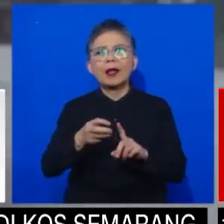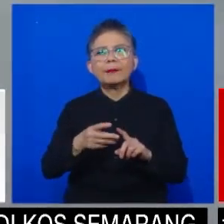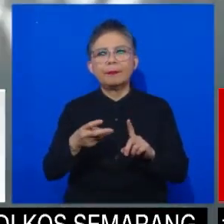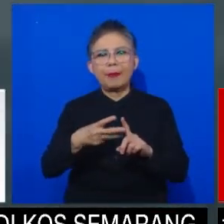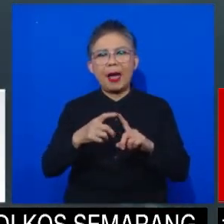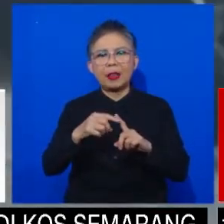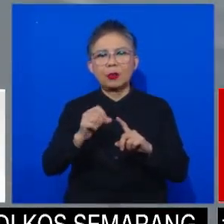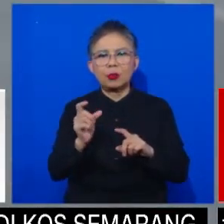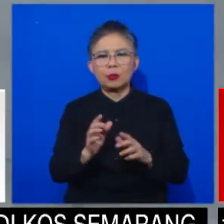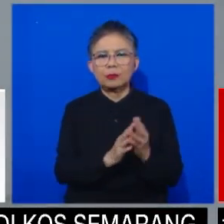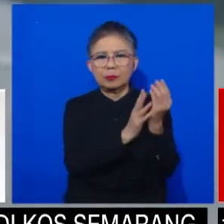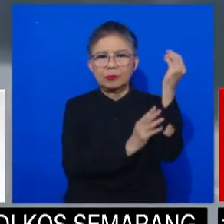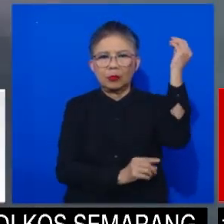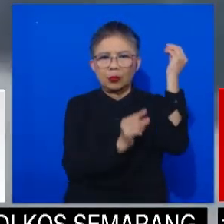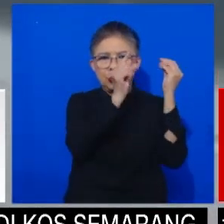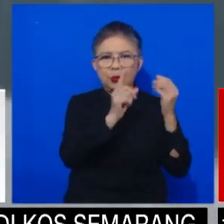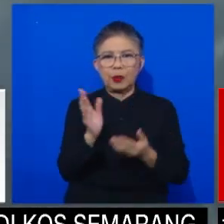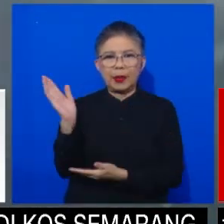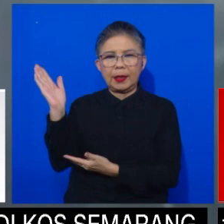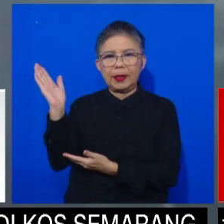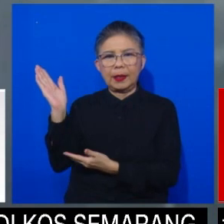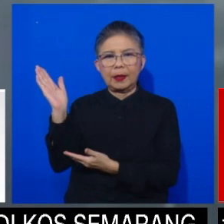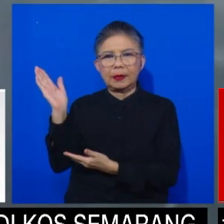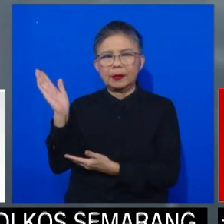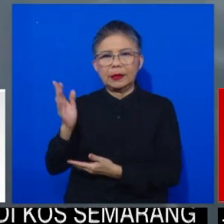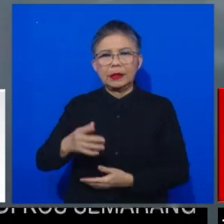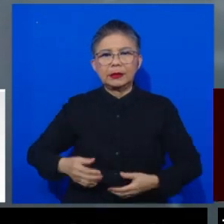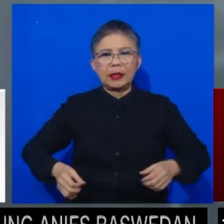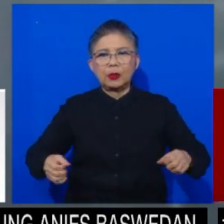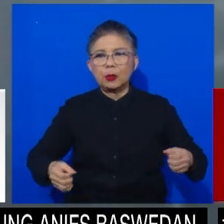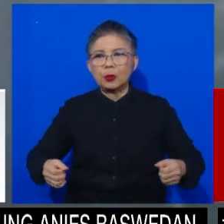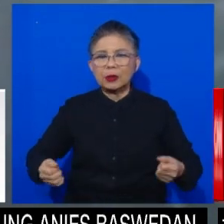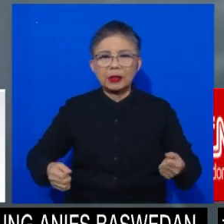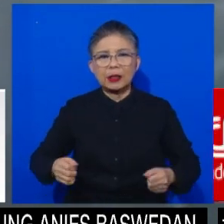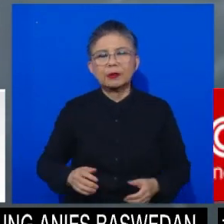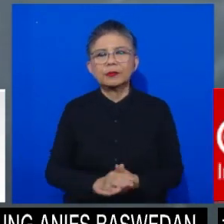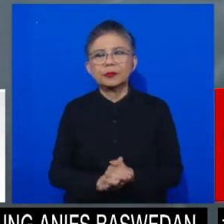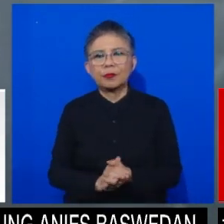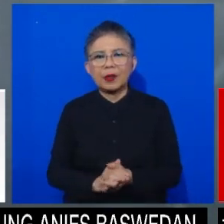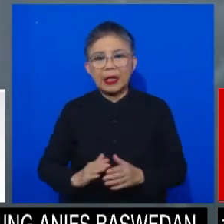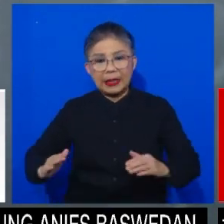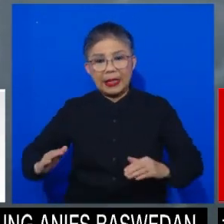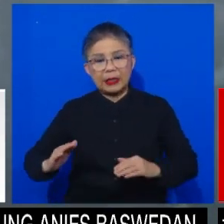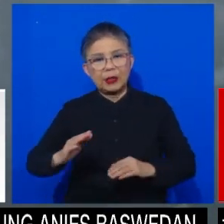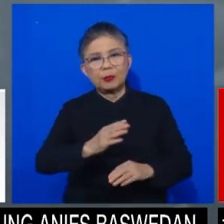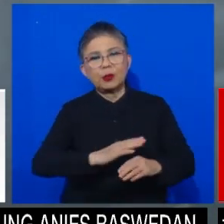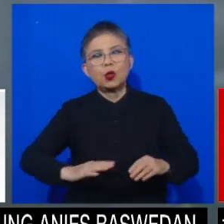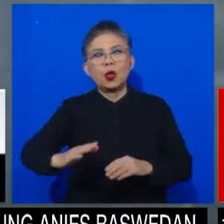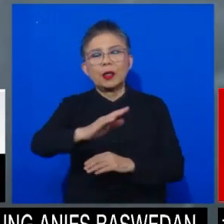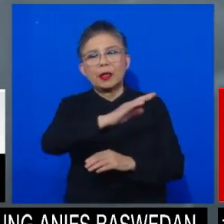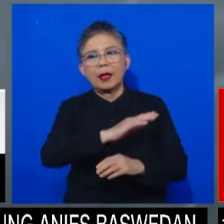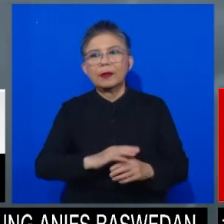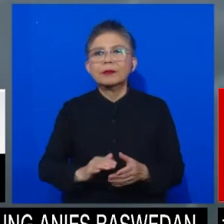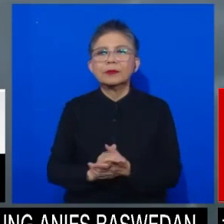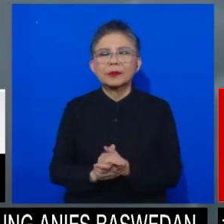Masih kecelakaan di jalur menurun, momen mengerikan terekam seorang pengendara di jalur lintas Sumatera, tanjakan Bukit Kodok, Torgamba, Labuhan